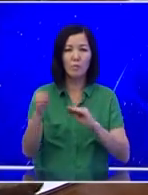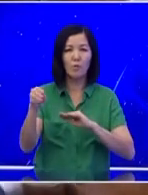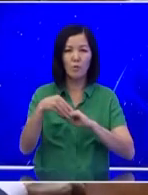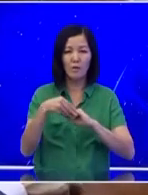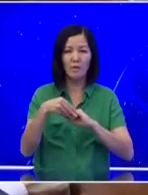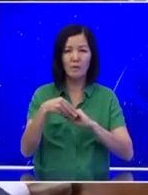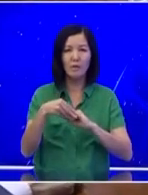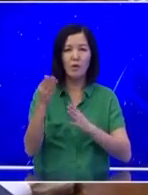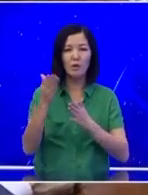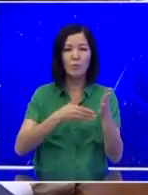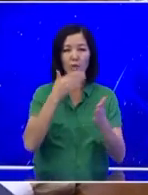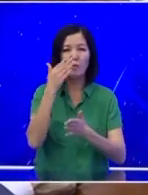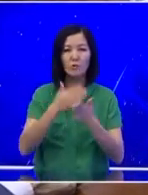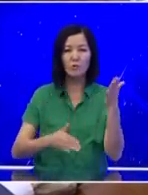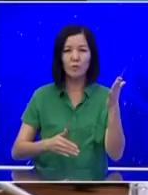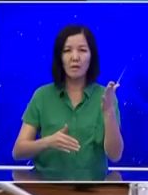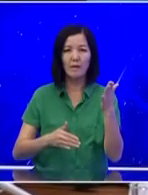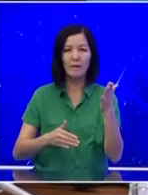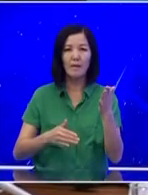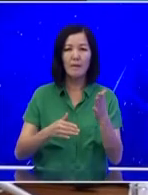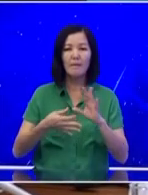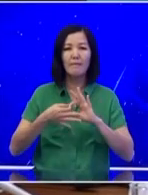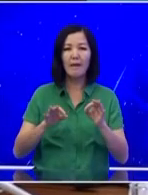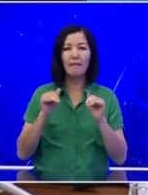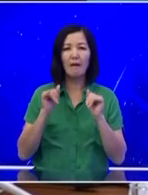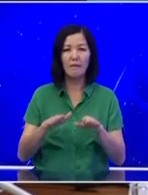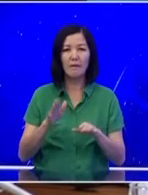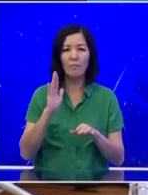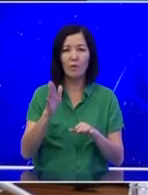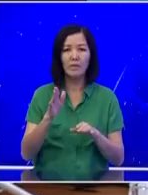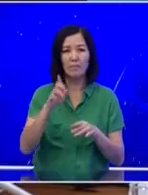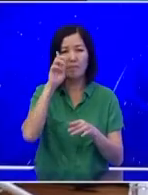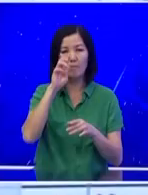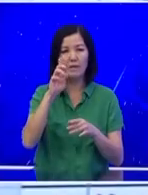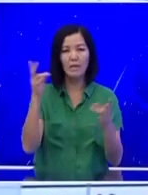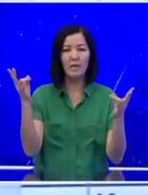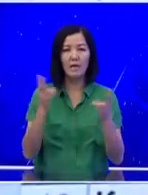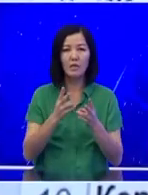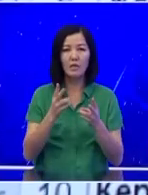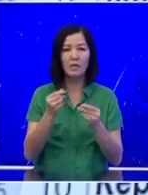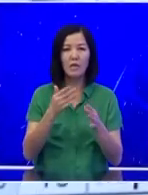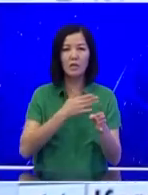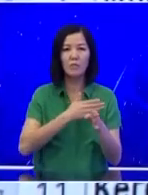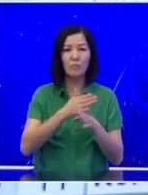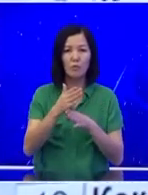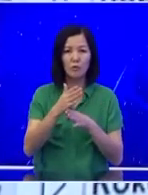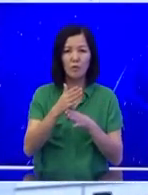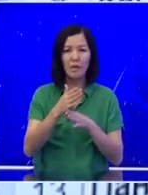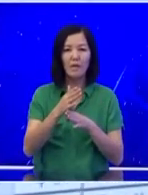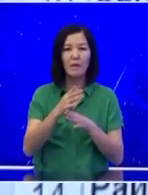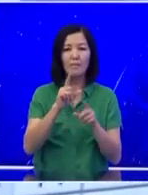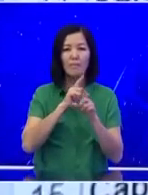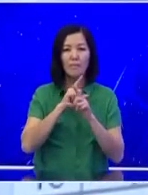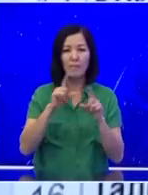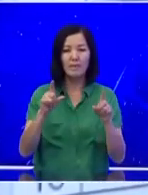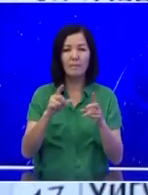көріністерін түбегейлі жоюға жасалған бір нақты қадам болады дейді. Ал мемлекет қажетті қаржы бөле тұра